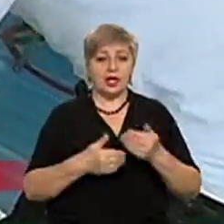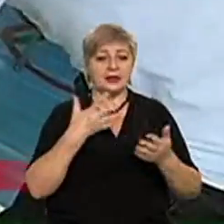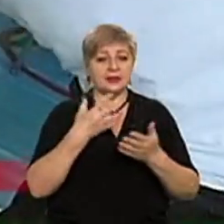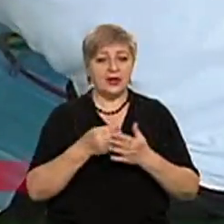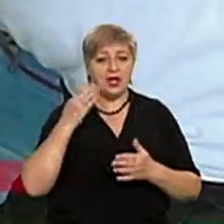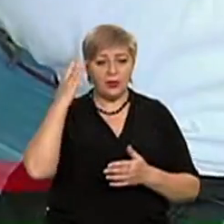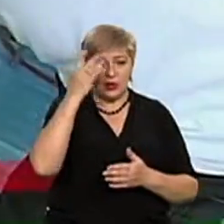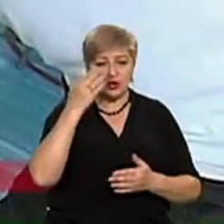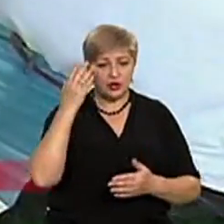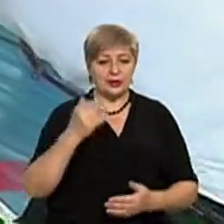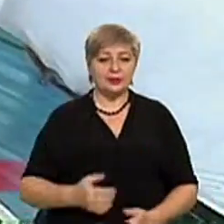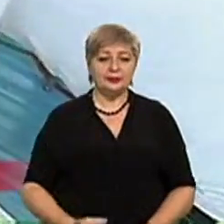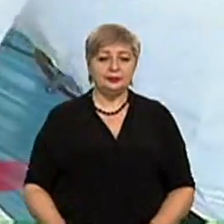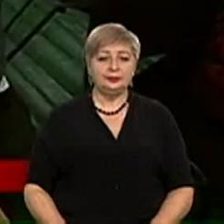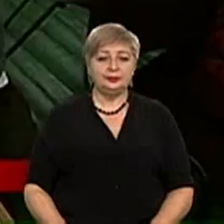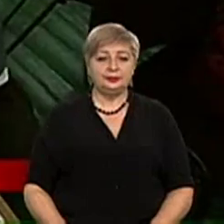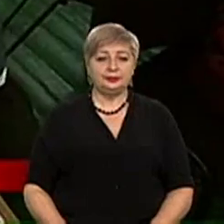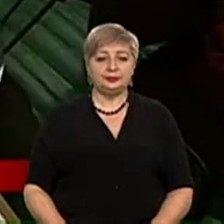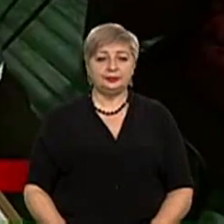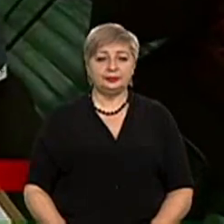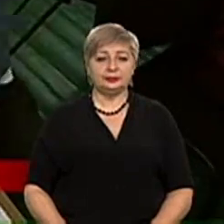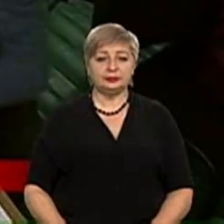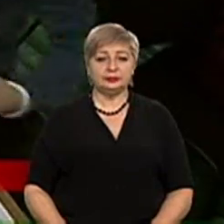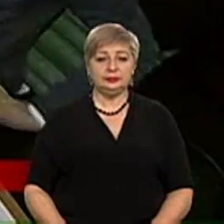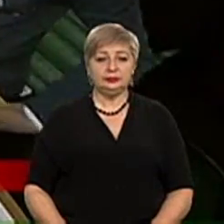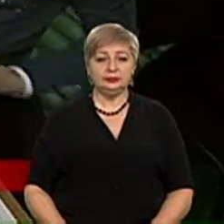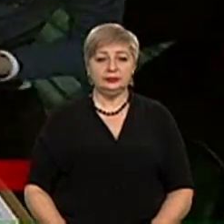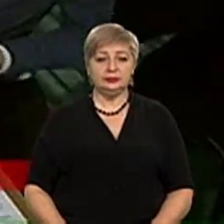Наталія Луба, Вікторія Чистюхіна, Оксана Корчма, Євген Якунін. Деталі.